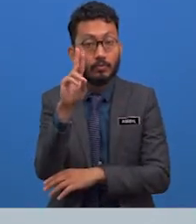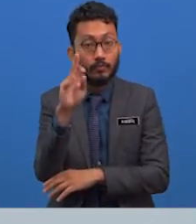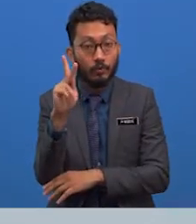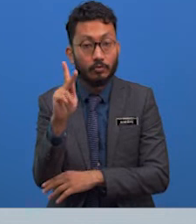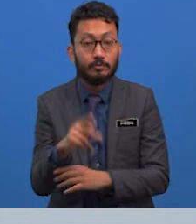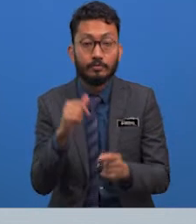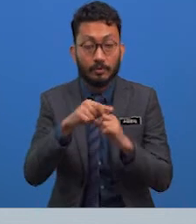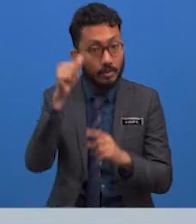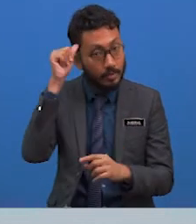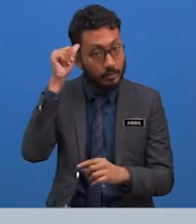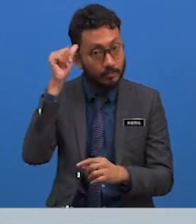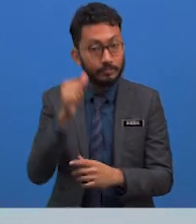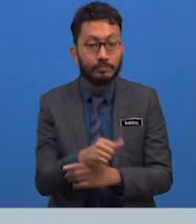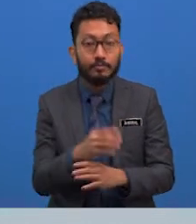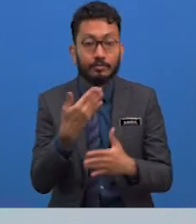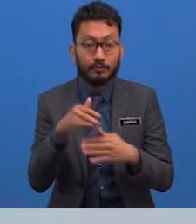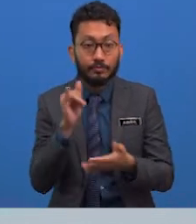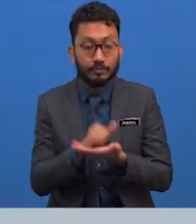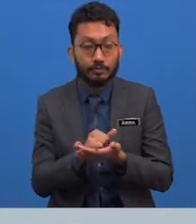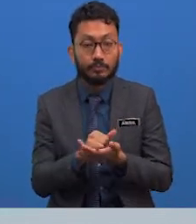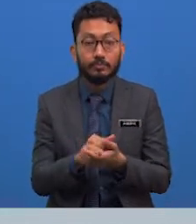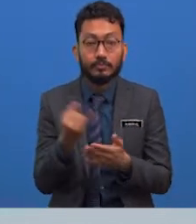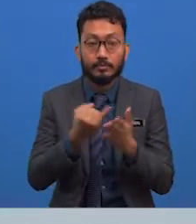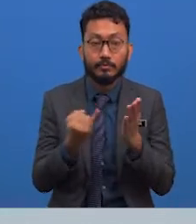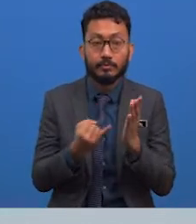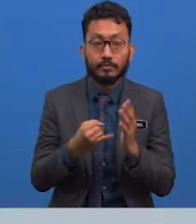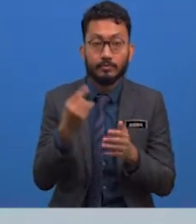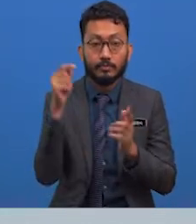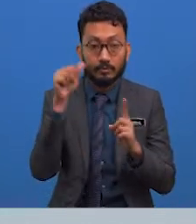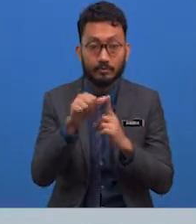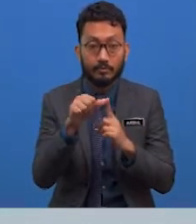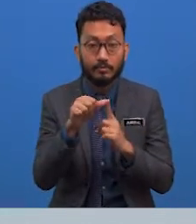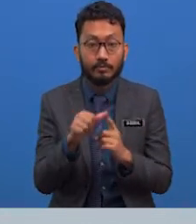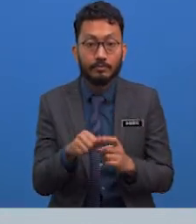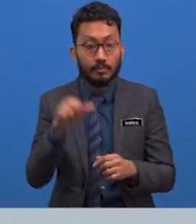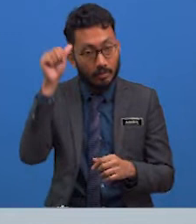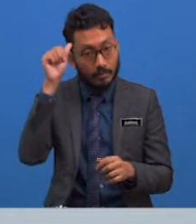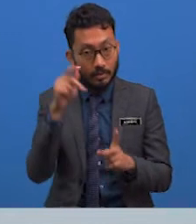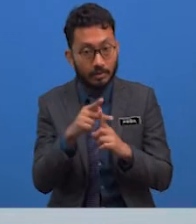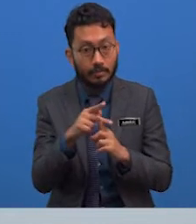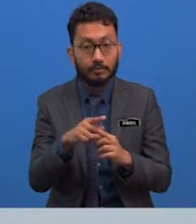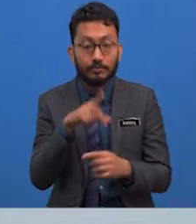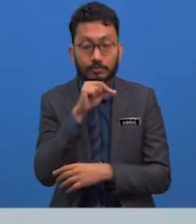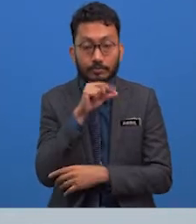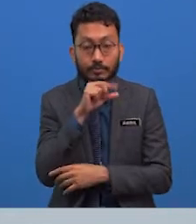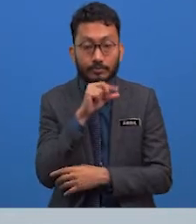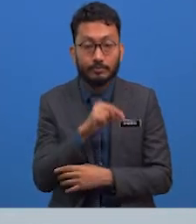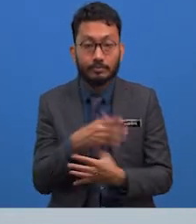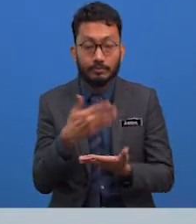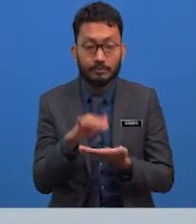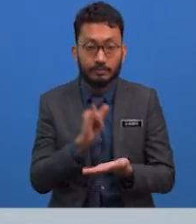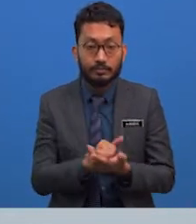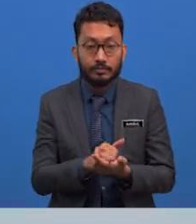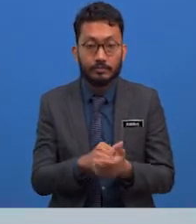arah penglihatan Abdul ke arah burung. Akhir sekali, labelkan sudut di antara dua garis